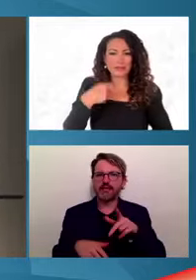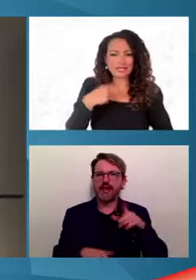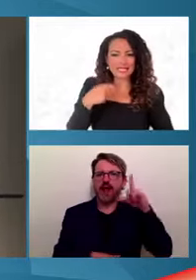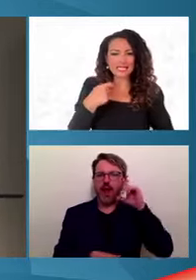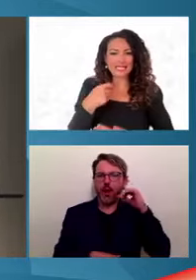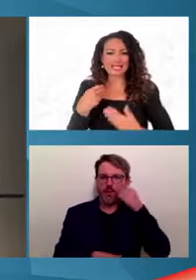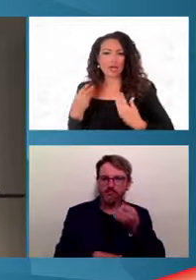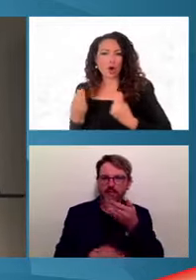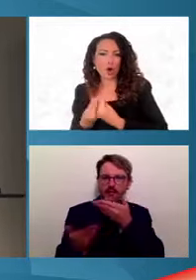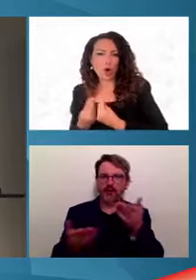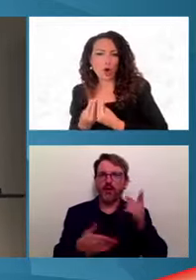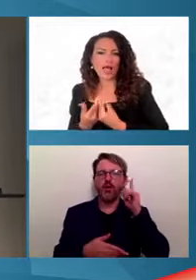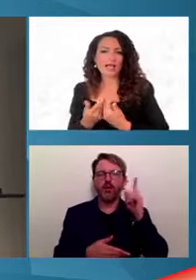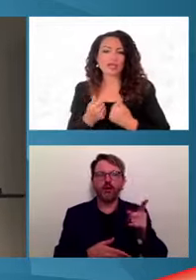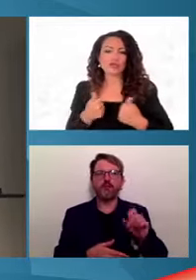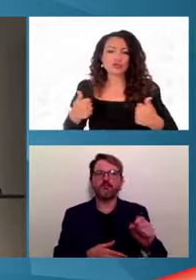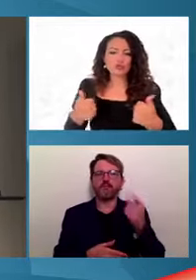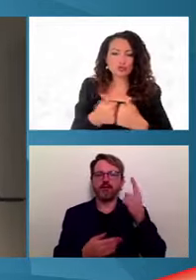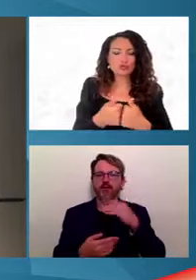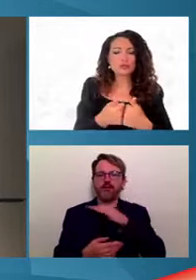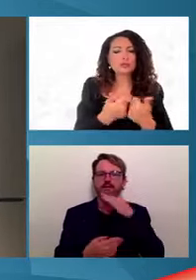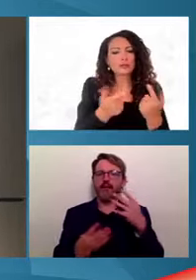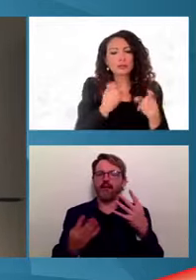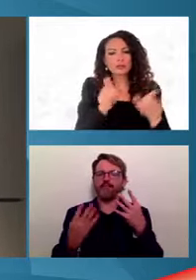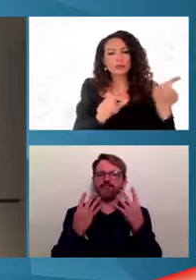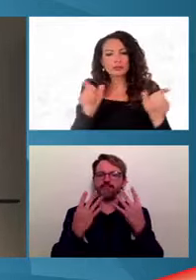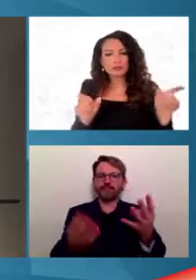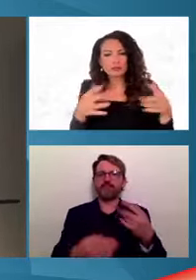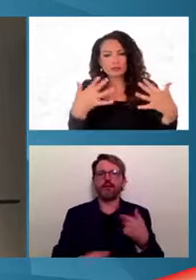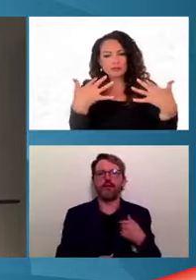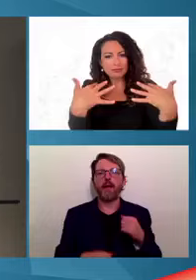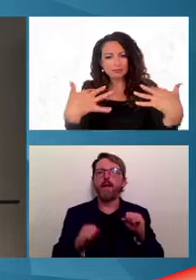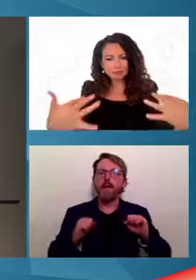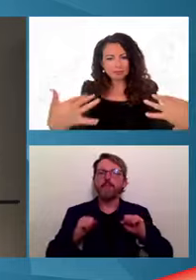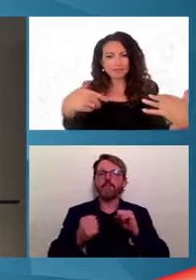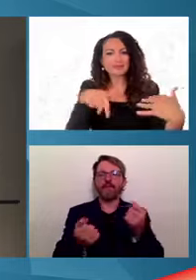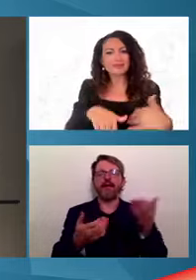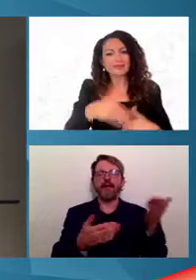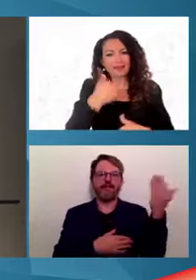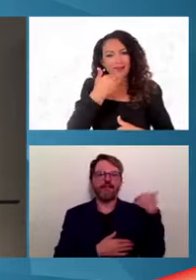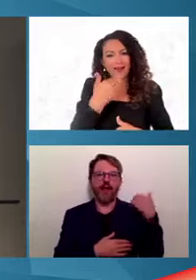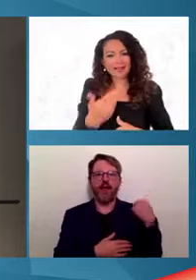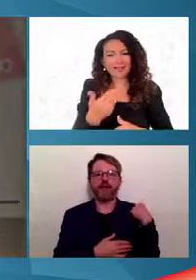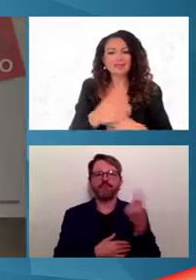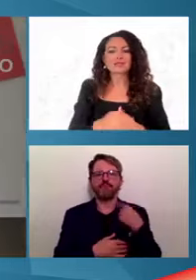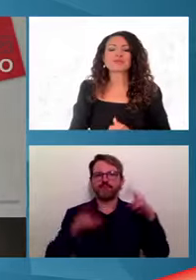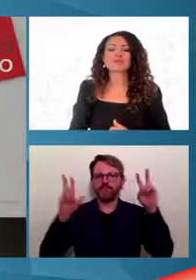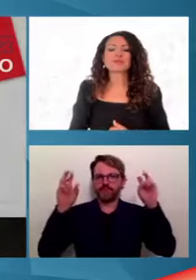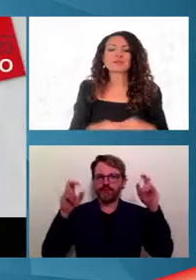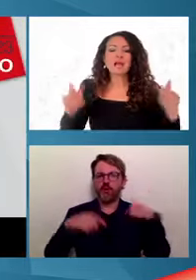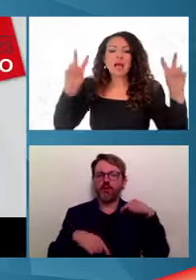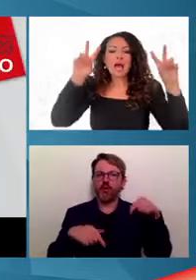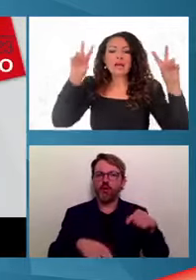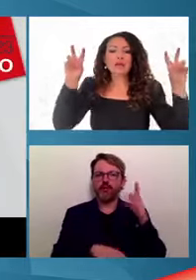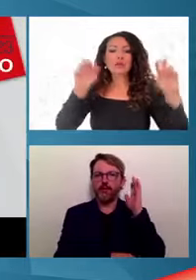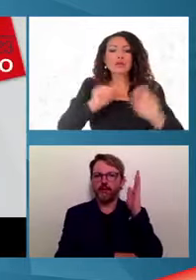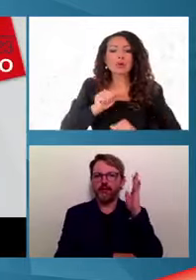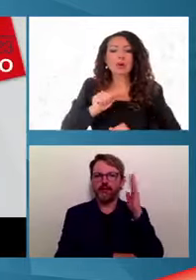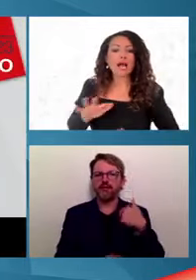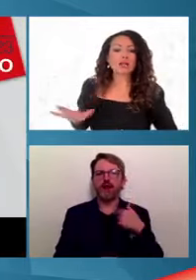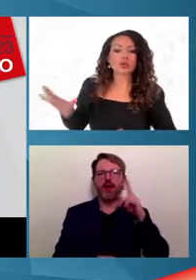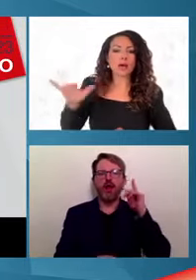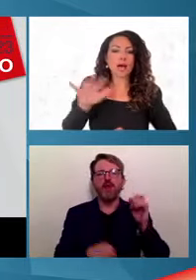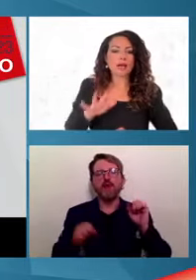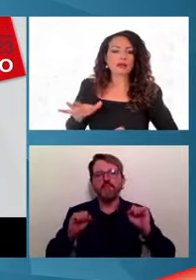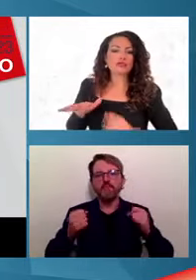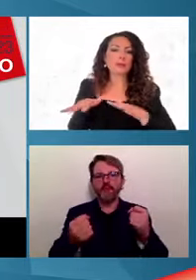Anwesenden, bewegt war, ist unser Motto in dieser heutigen Präsentation. Bewegt waren auch